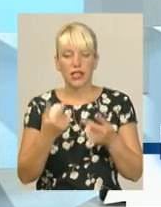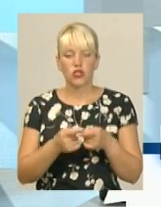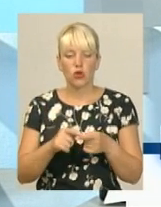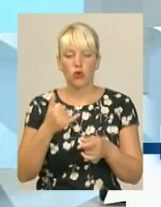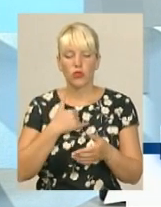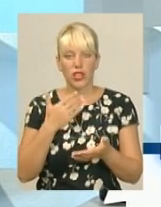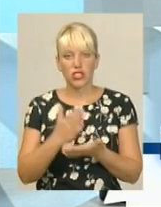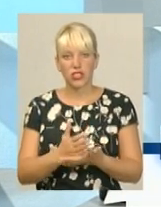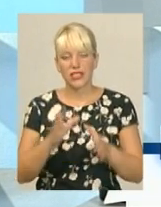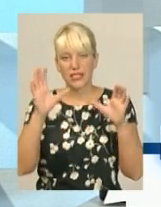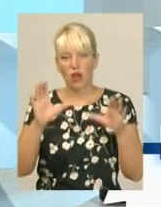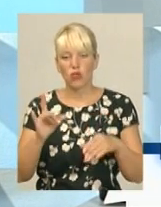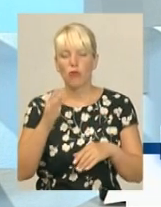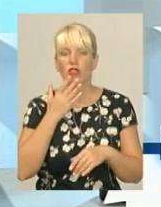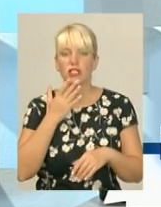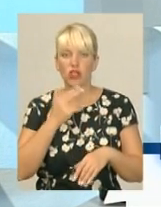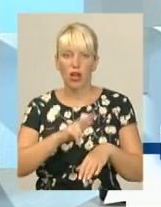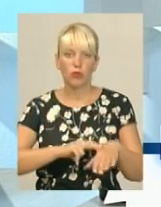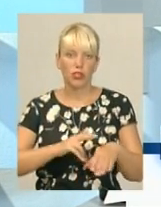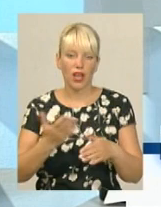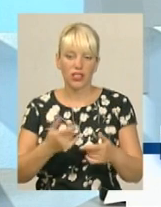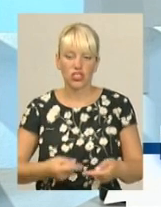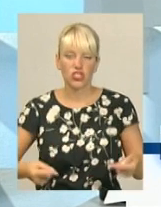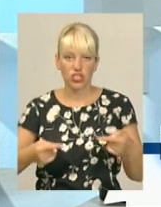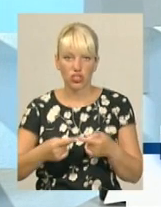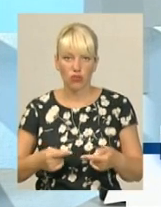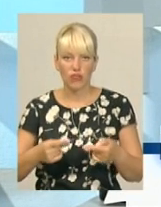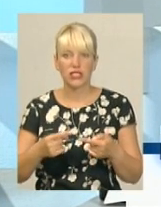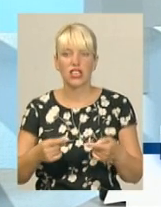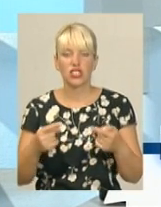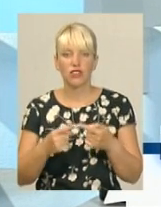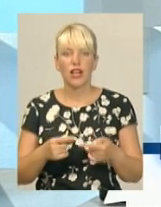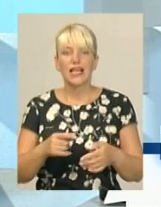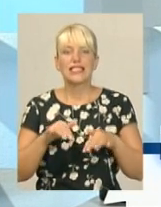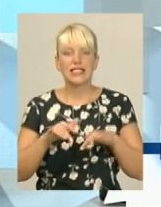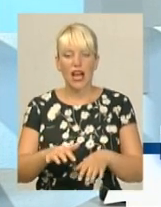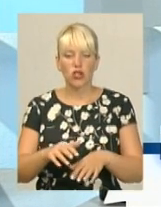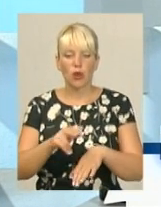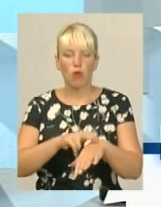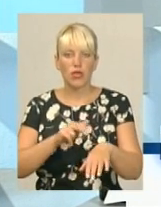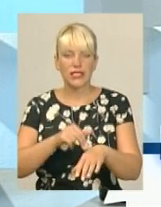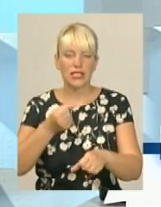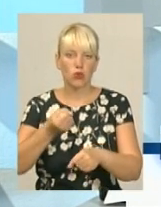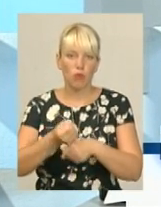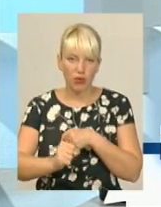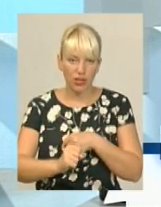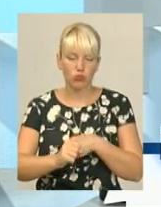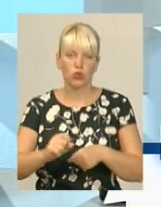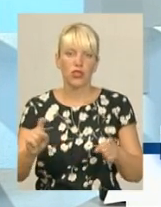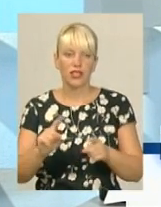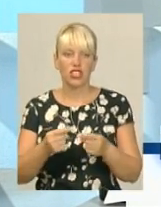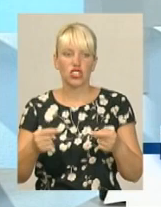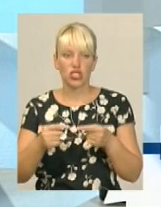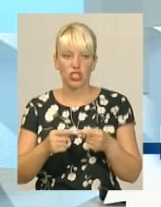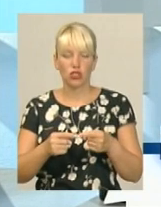про національну поліцію, який чітко визначив заходи поліцейського примусу, який чітко визначив, коли